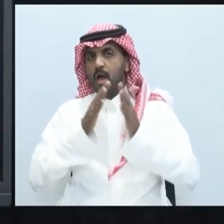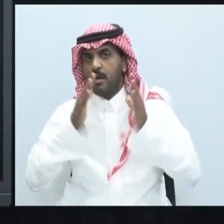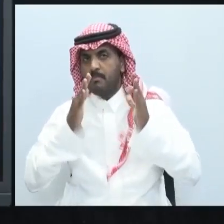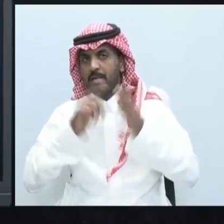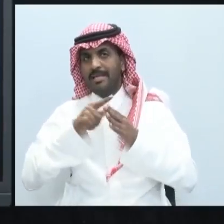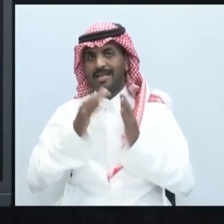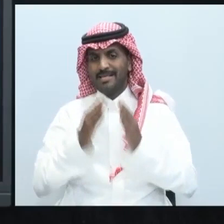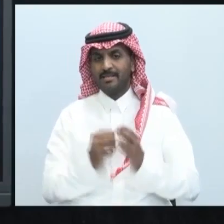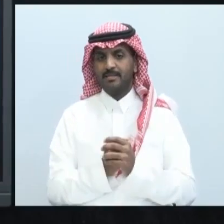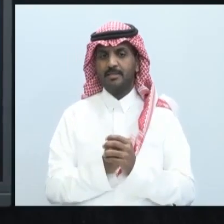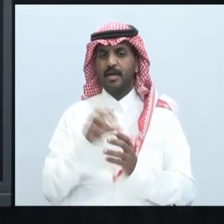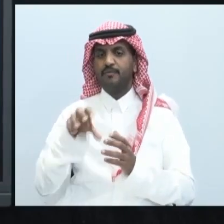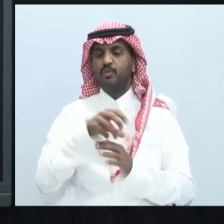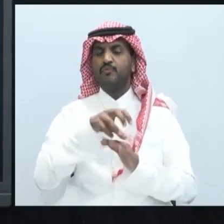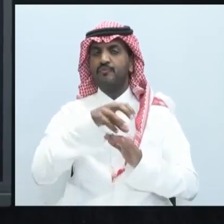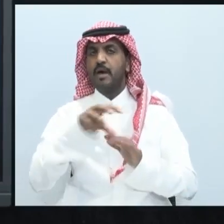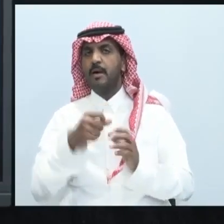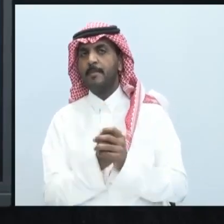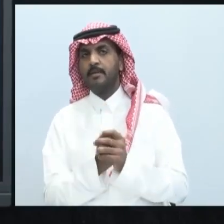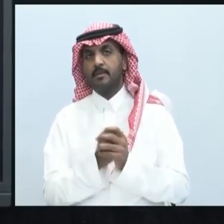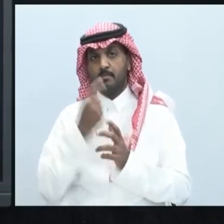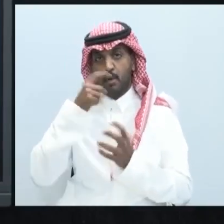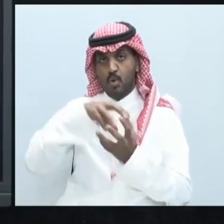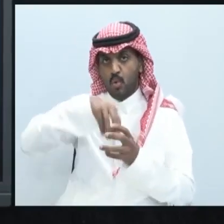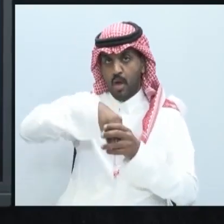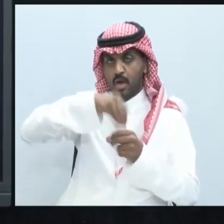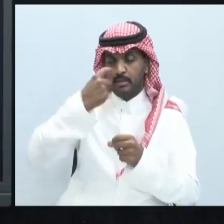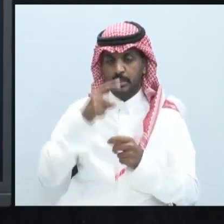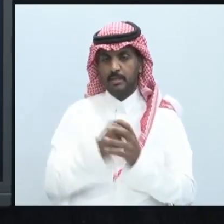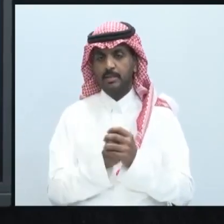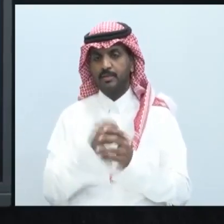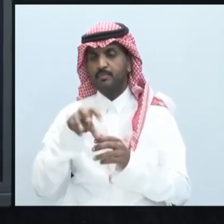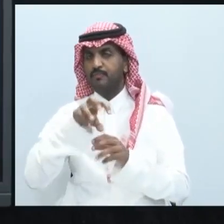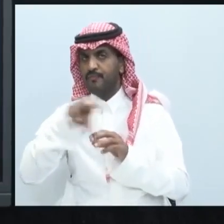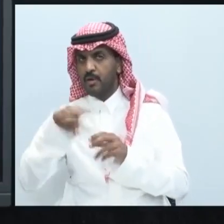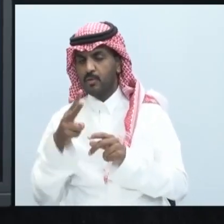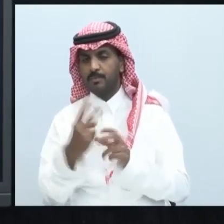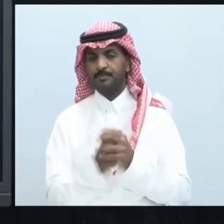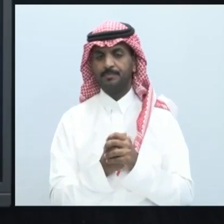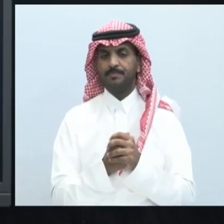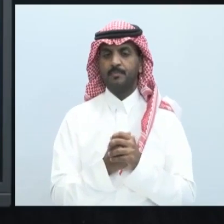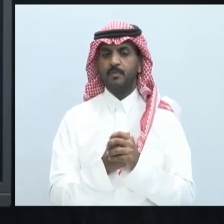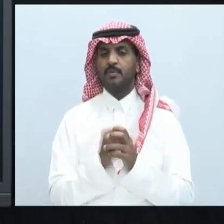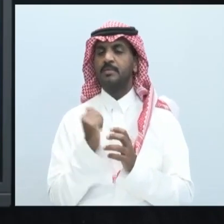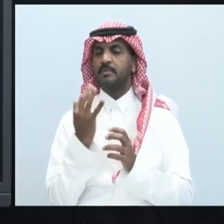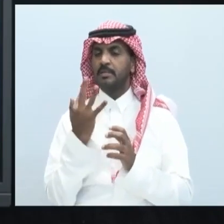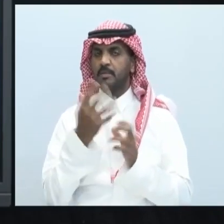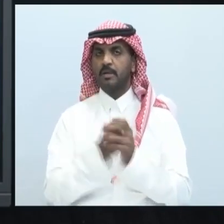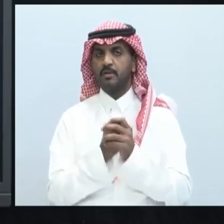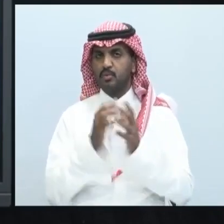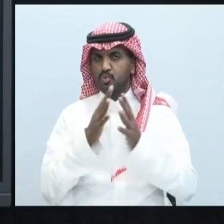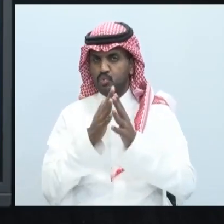تقع في كل فئه من المخلوقات الحيه ضمن فئه اخرى ويتم ترتيبها من